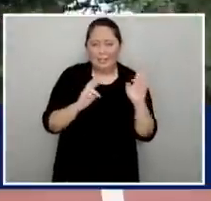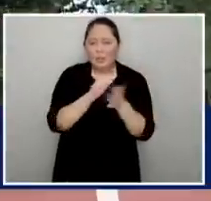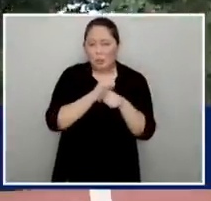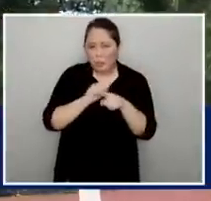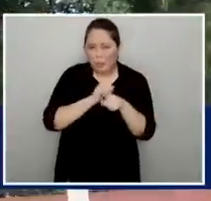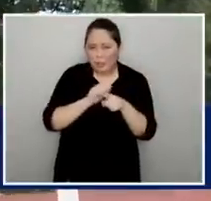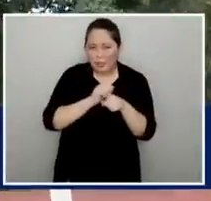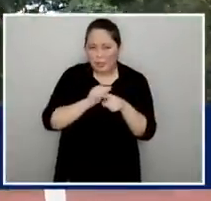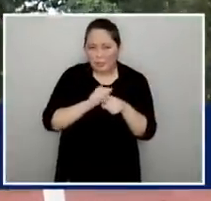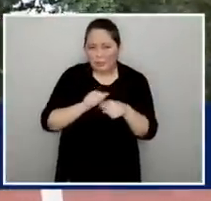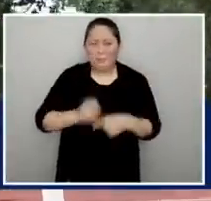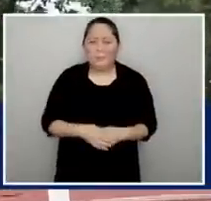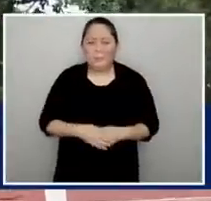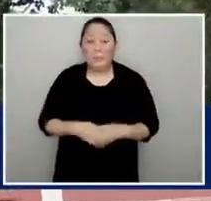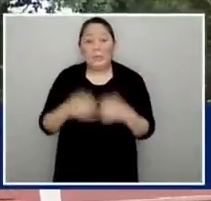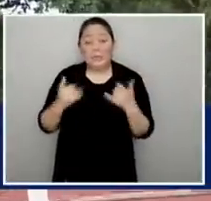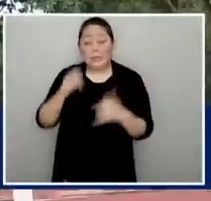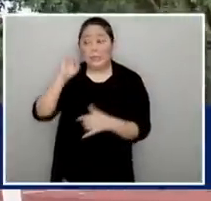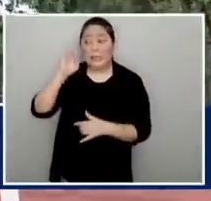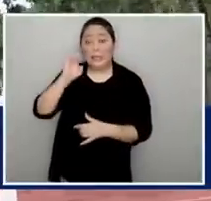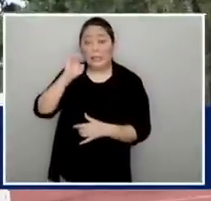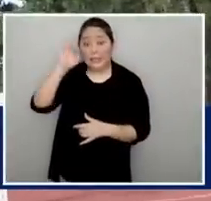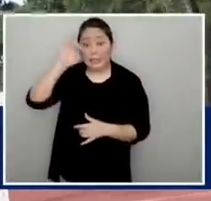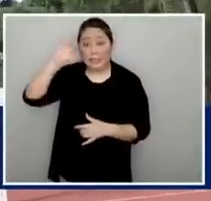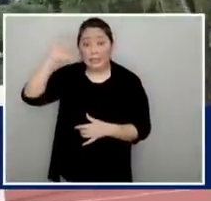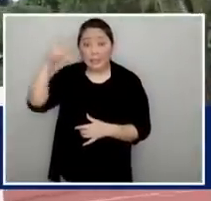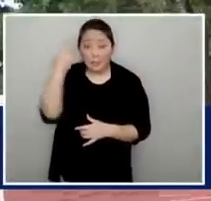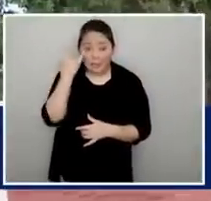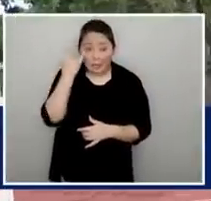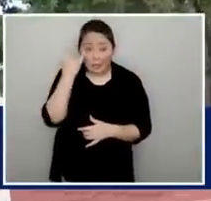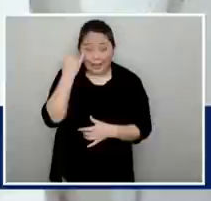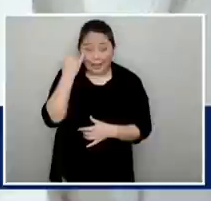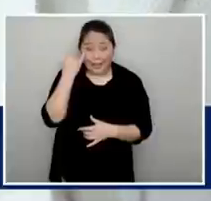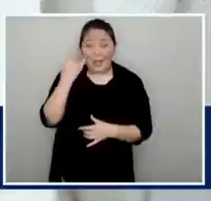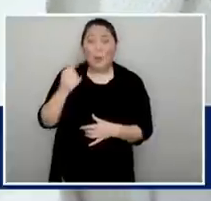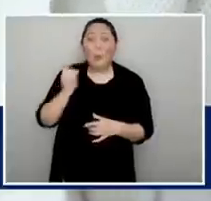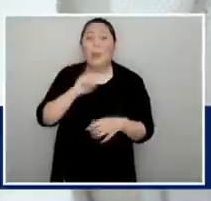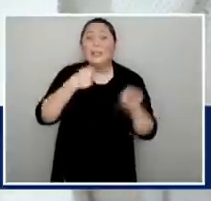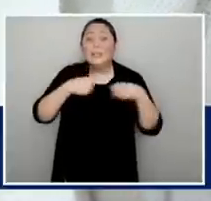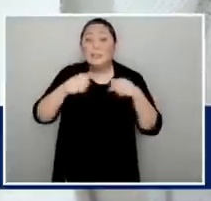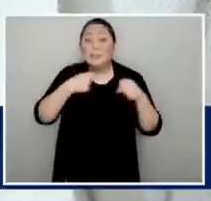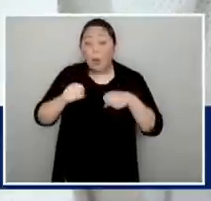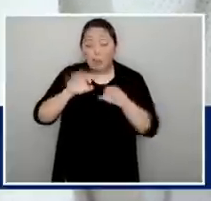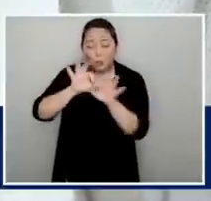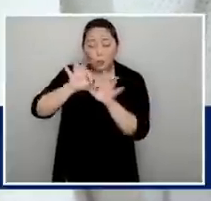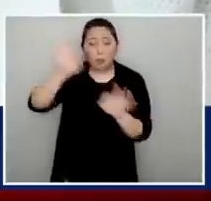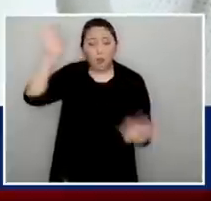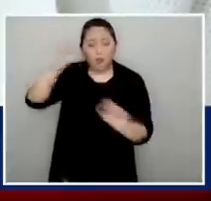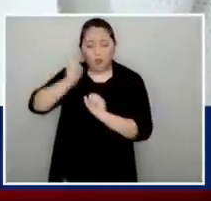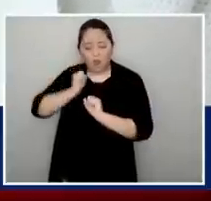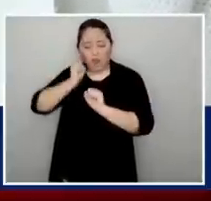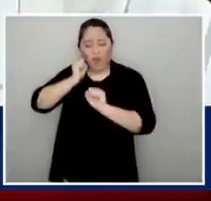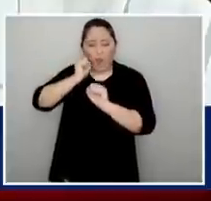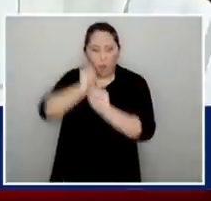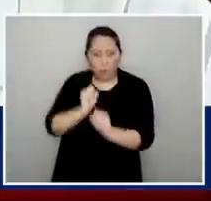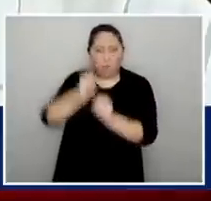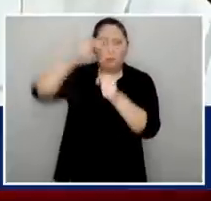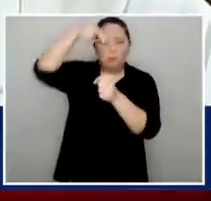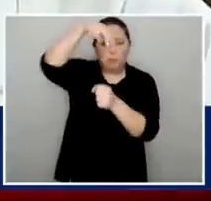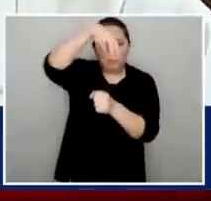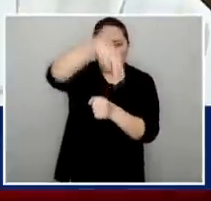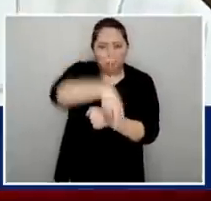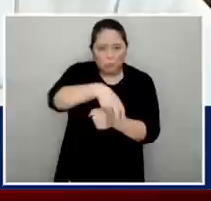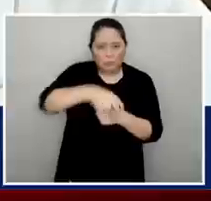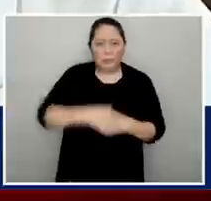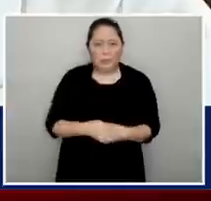Nakahinga na ng maluwag ang Pinoy pole vaulter na si EJ Obiena matapos maayos ang gusot sa pagitan nila ni Philippine